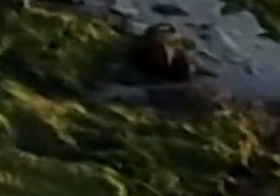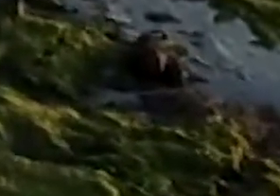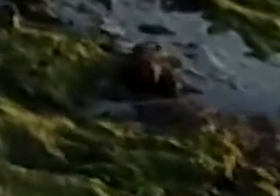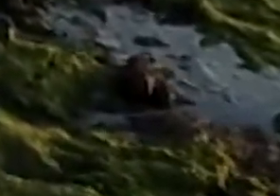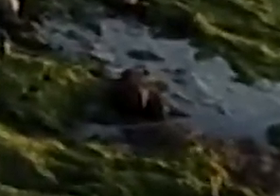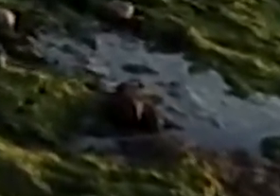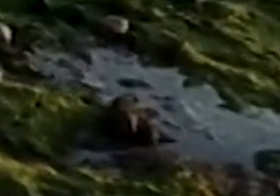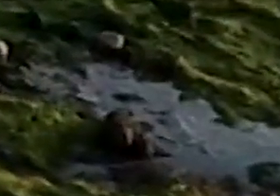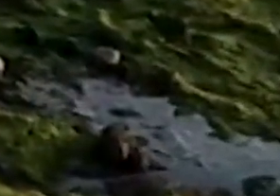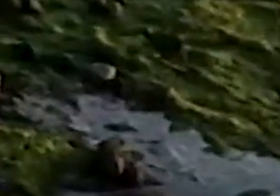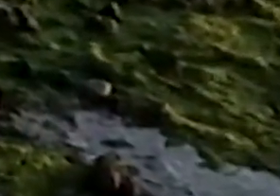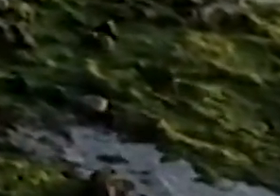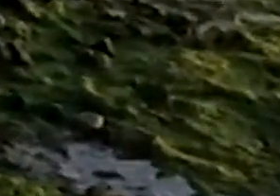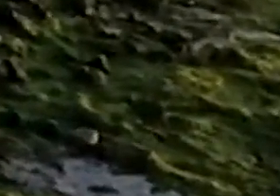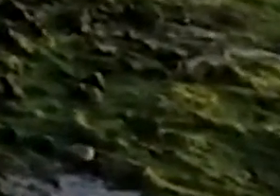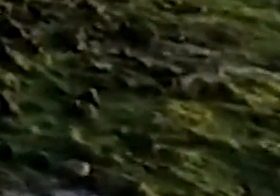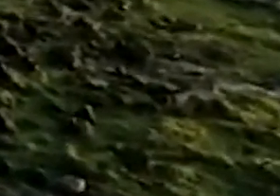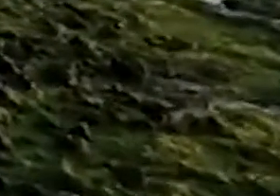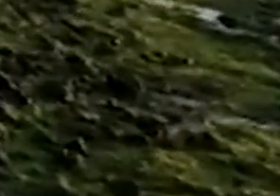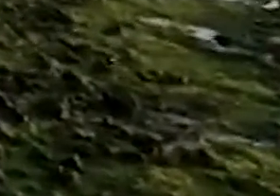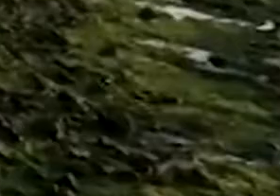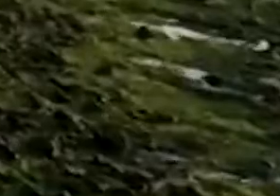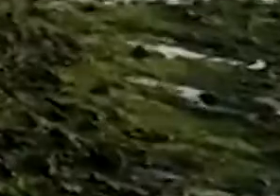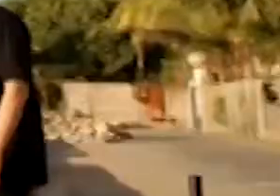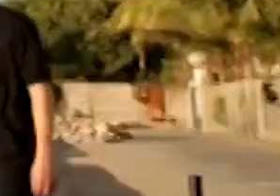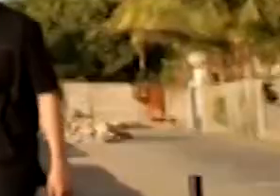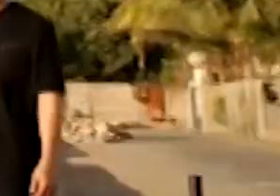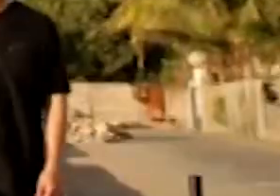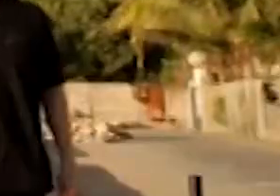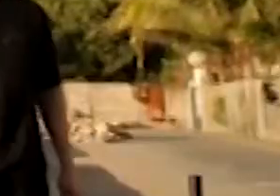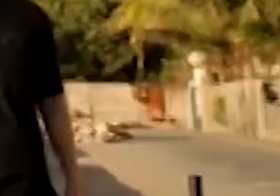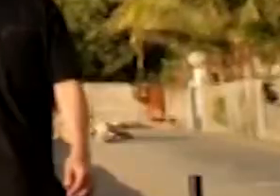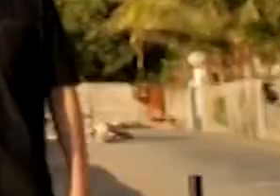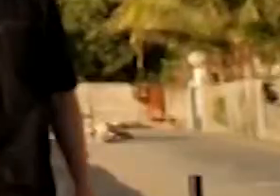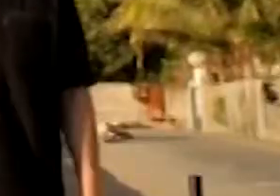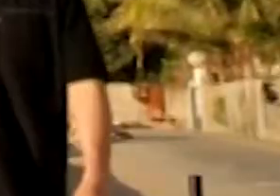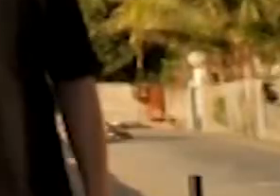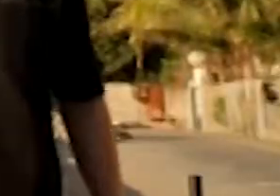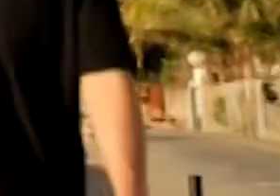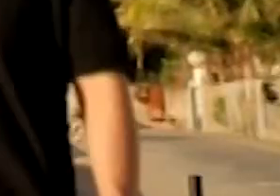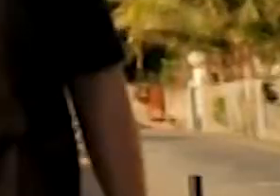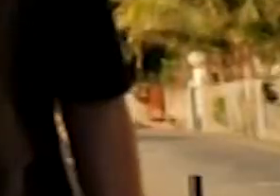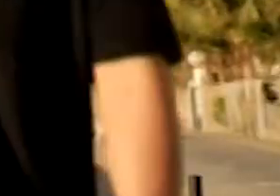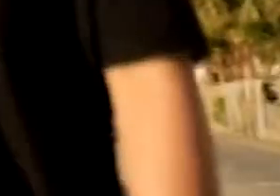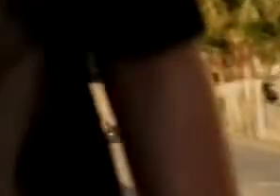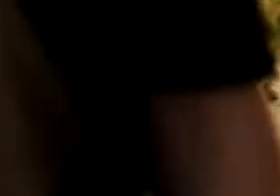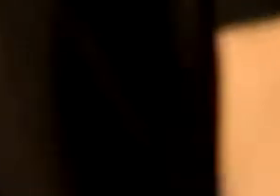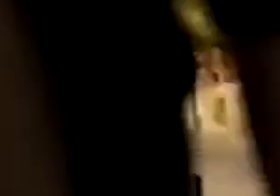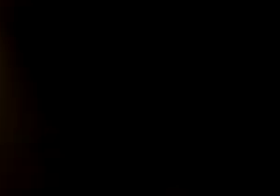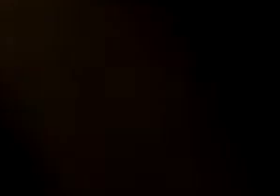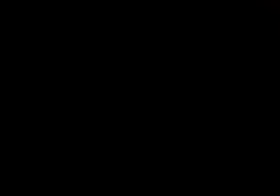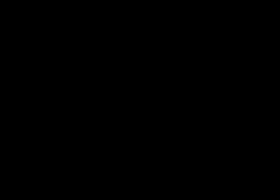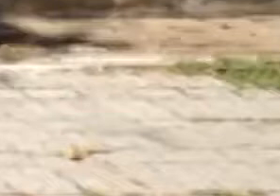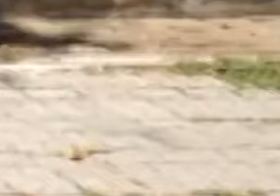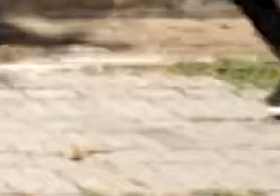kota Nusa Tenggara Timur. Saya beruntung bisa menjejakkan kaki di kota indah di wilayah timur Indonesia ini.